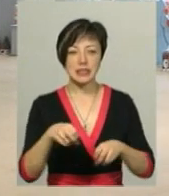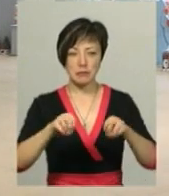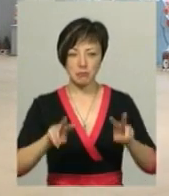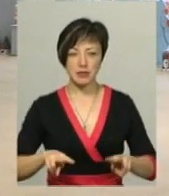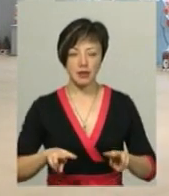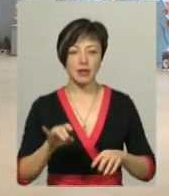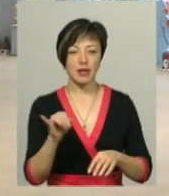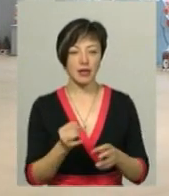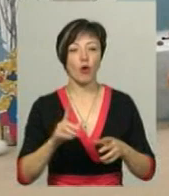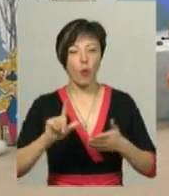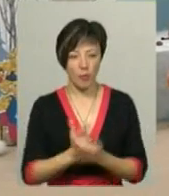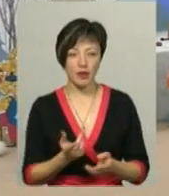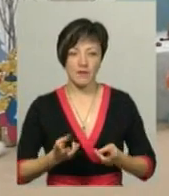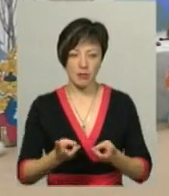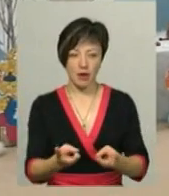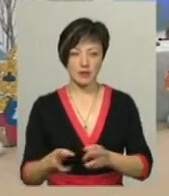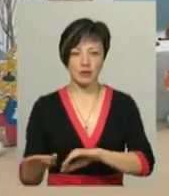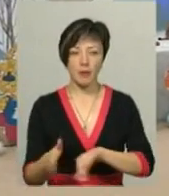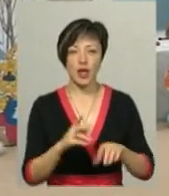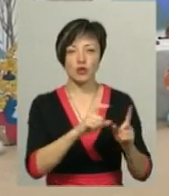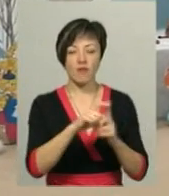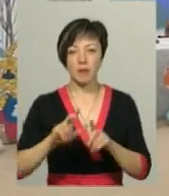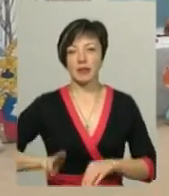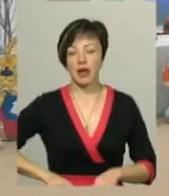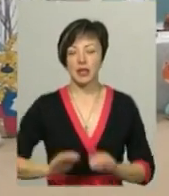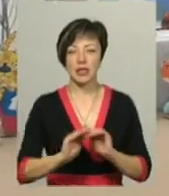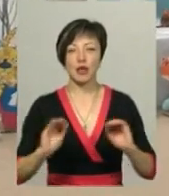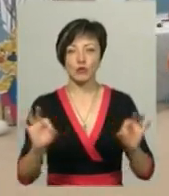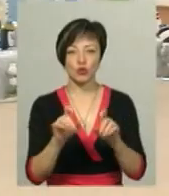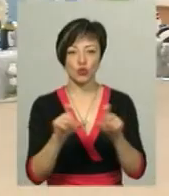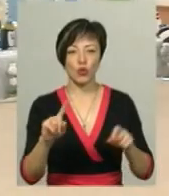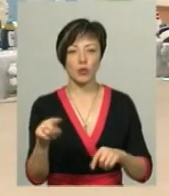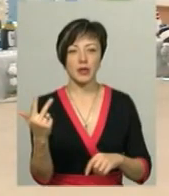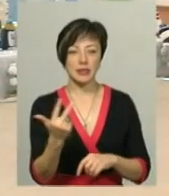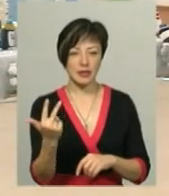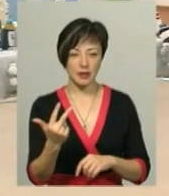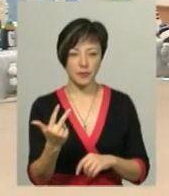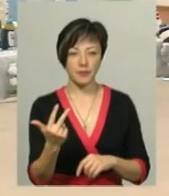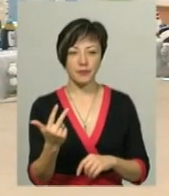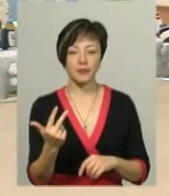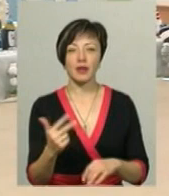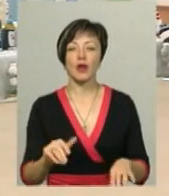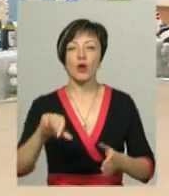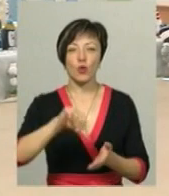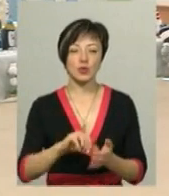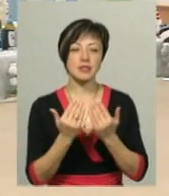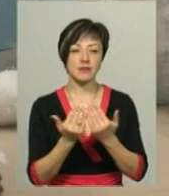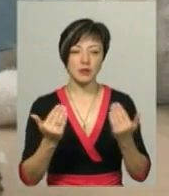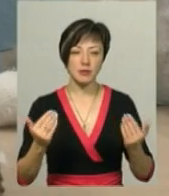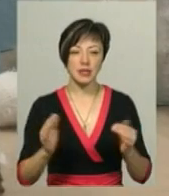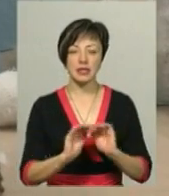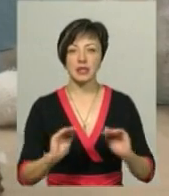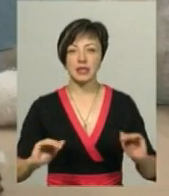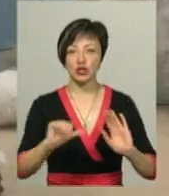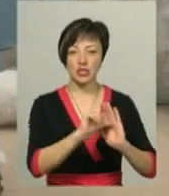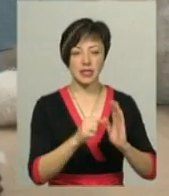і випікався. За словами директора Хмельницької дитячої музичної школи номер 3 Володимира Богуцького, участь у виставці беруть